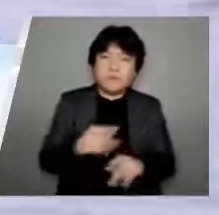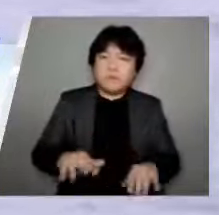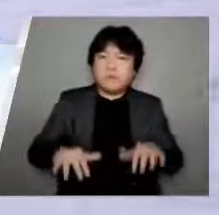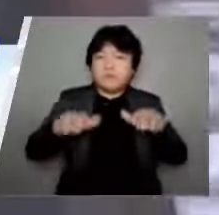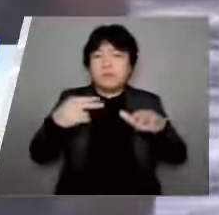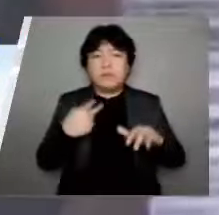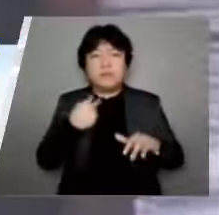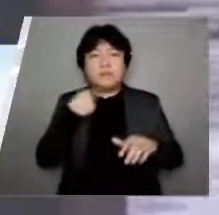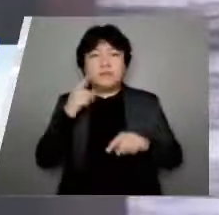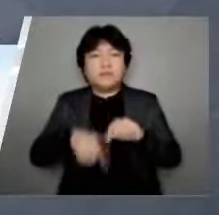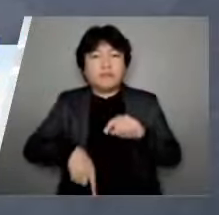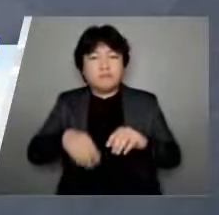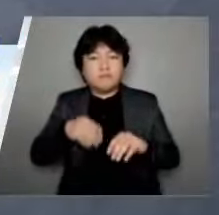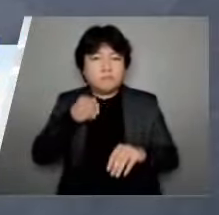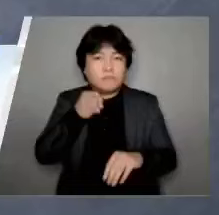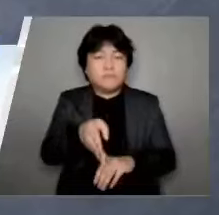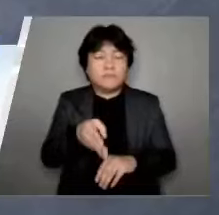At